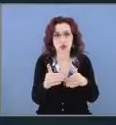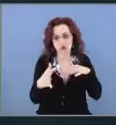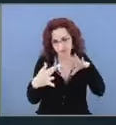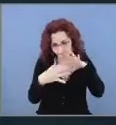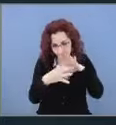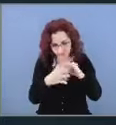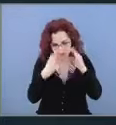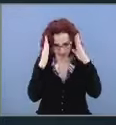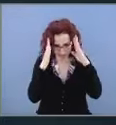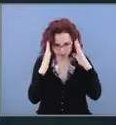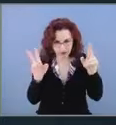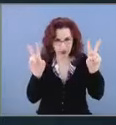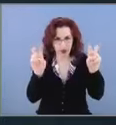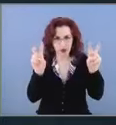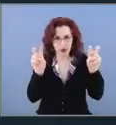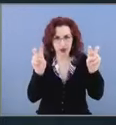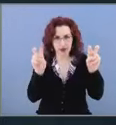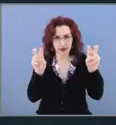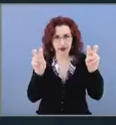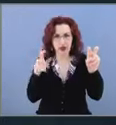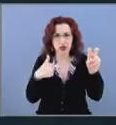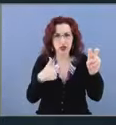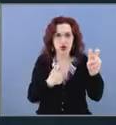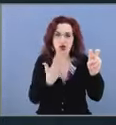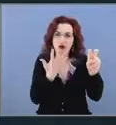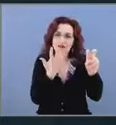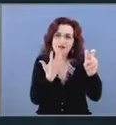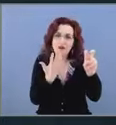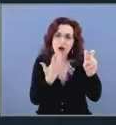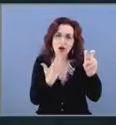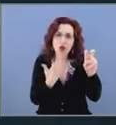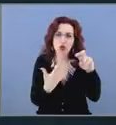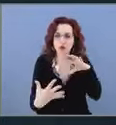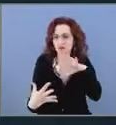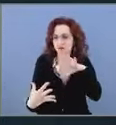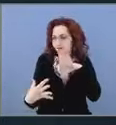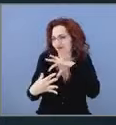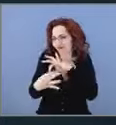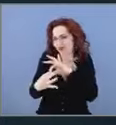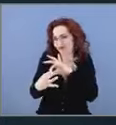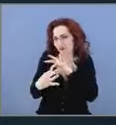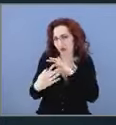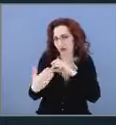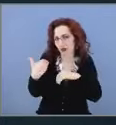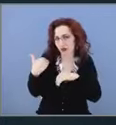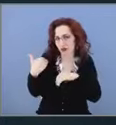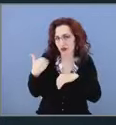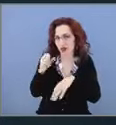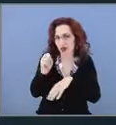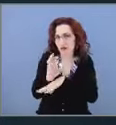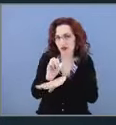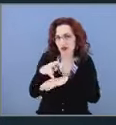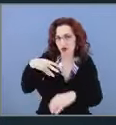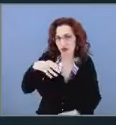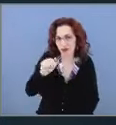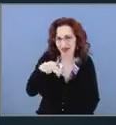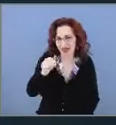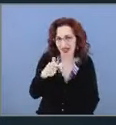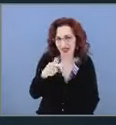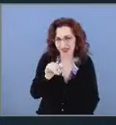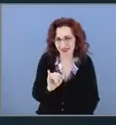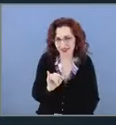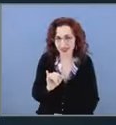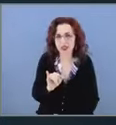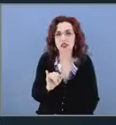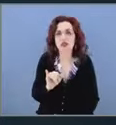volevo ricollegare anche agli interventi precedenti del professor Manetti e della professoressa De Gara, ma anche